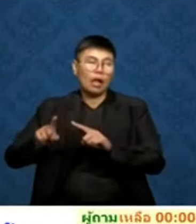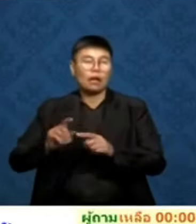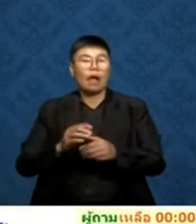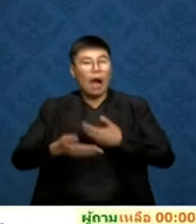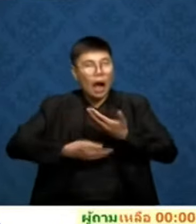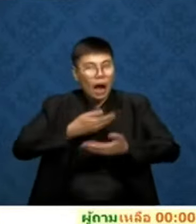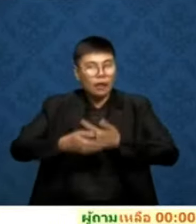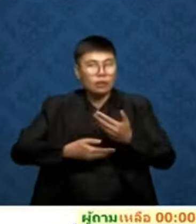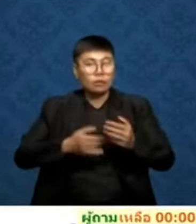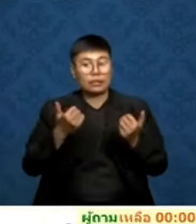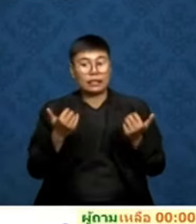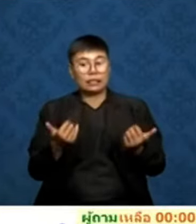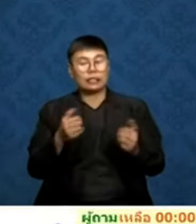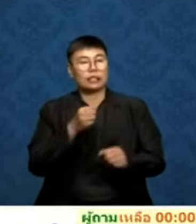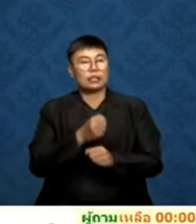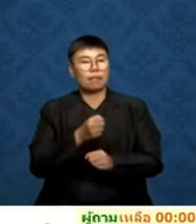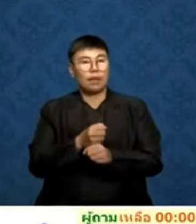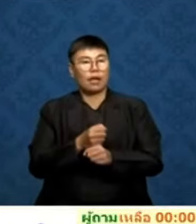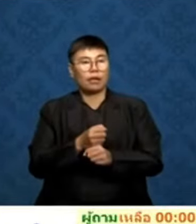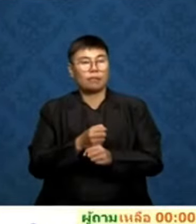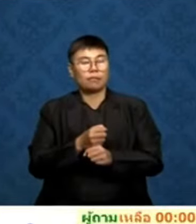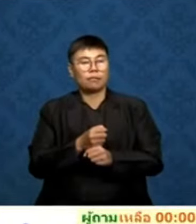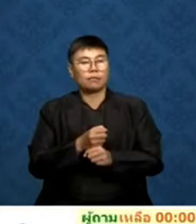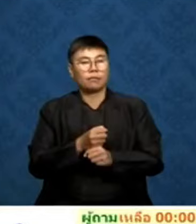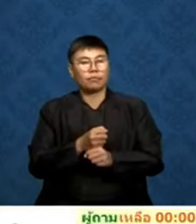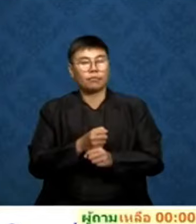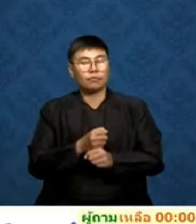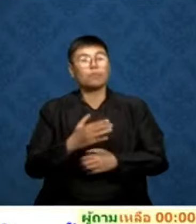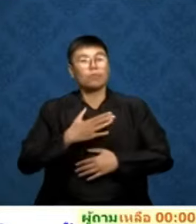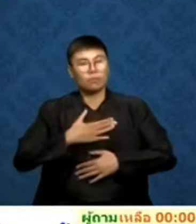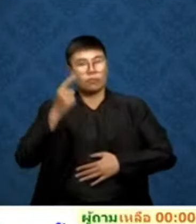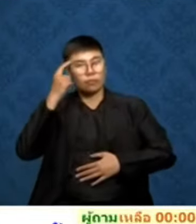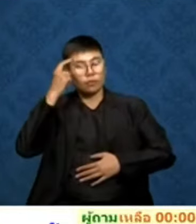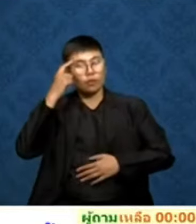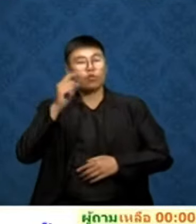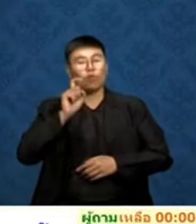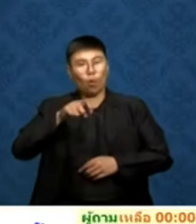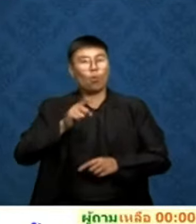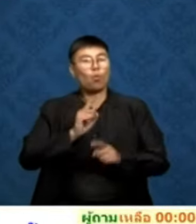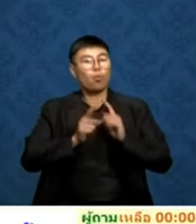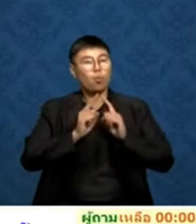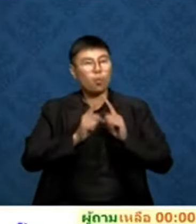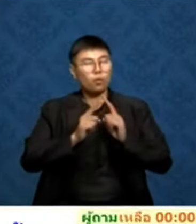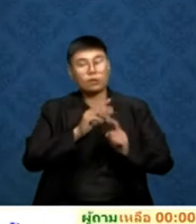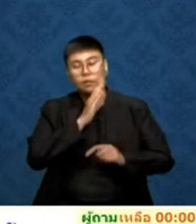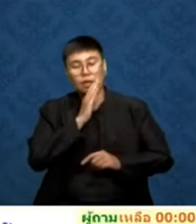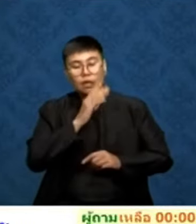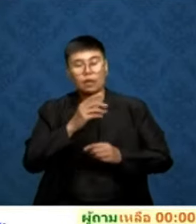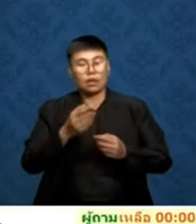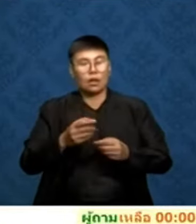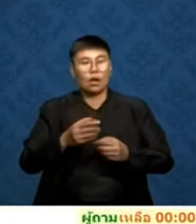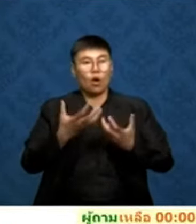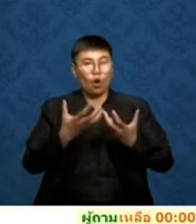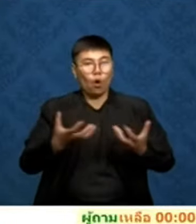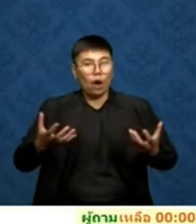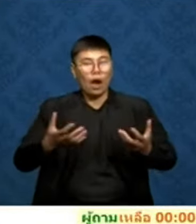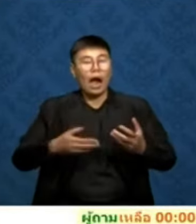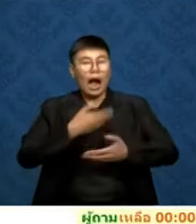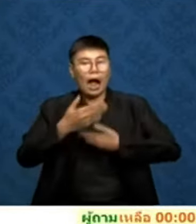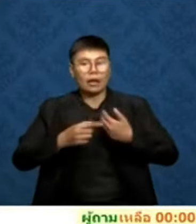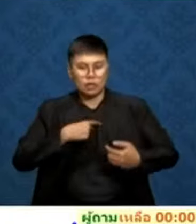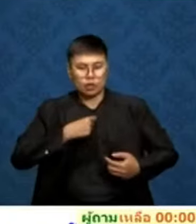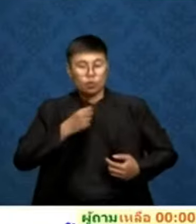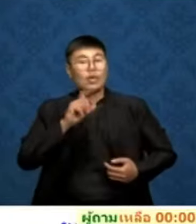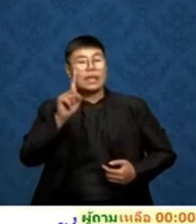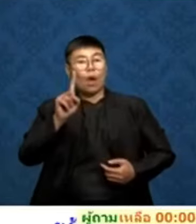งจะต้องทำงานลงมาถึงระดับนี้แล้วผมคิดว่าอาจจะต้องคุยกันนะครับนะว่าถ้าเป็นสินค้าขายปลีกประเภทไหนอาจจะ